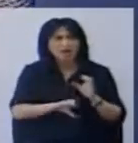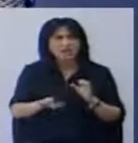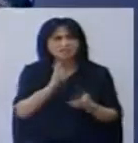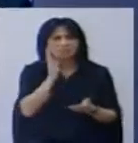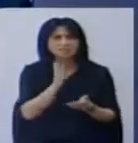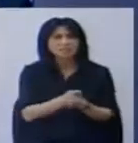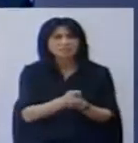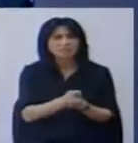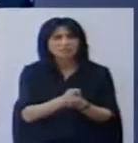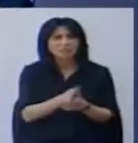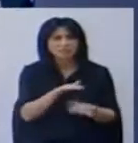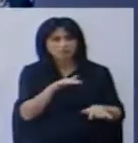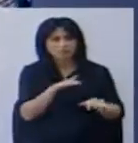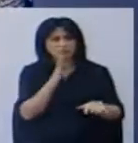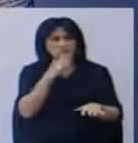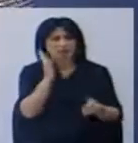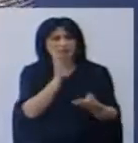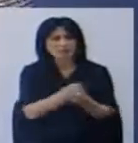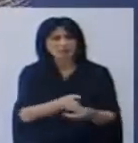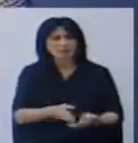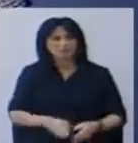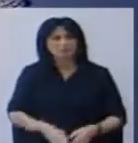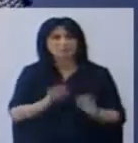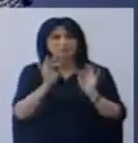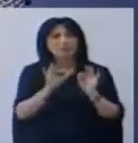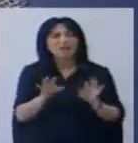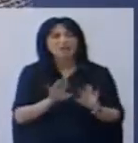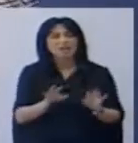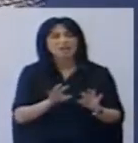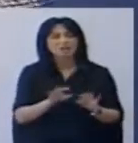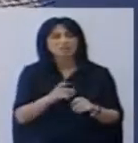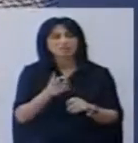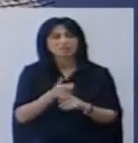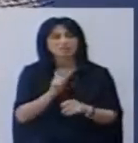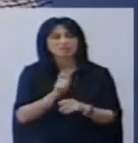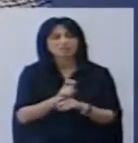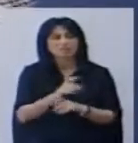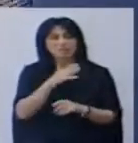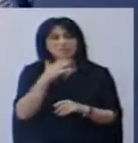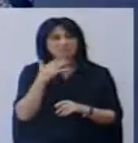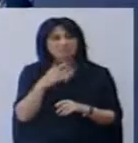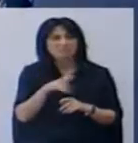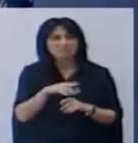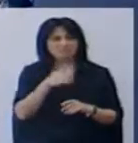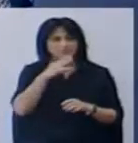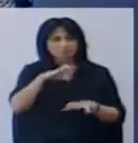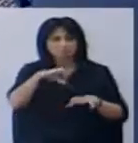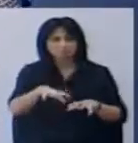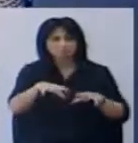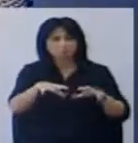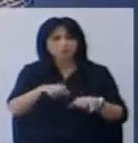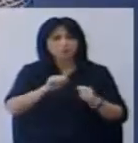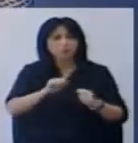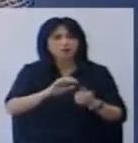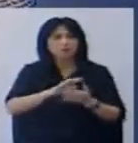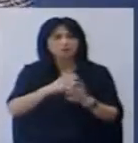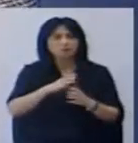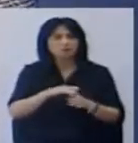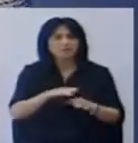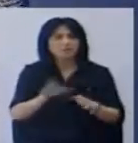პირდაპირ ჩაედინება ღია წყლებში. არასწორია, რომ ძალიან ბევრი სატუმბი სადგური გააკეთეს, არც ერთი არ